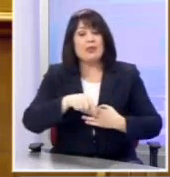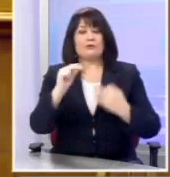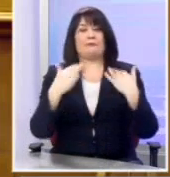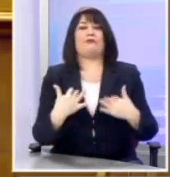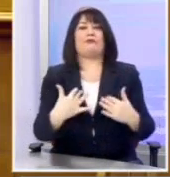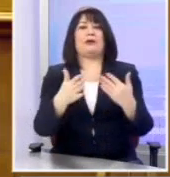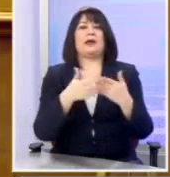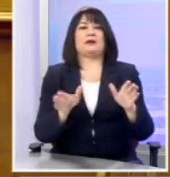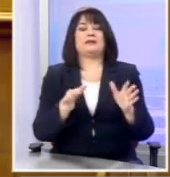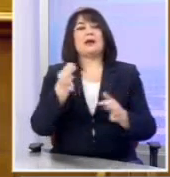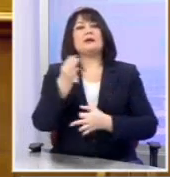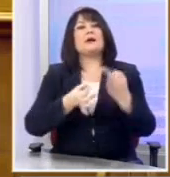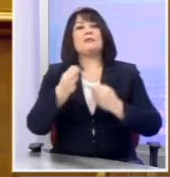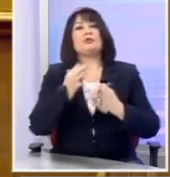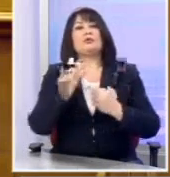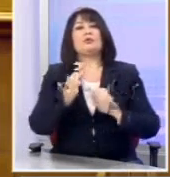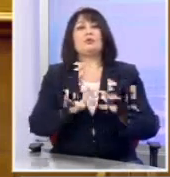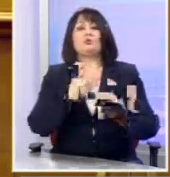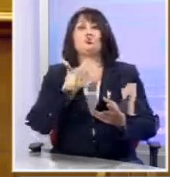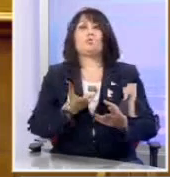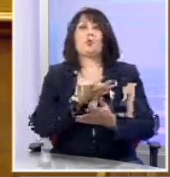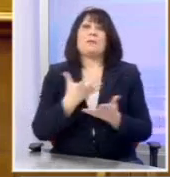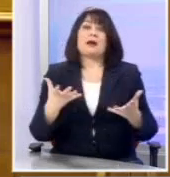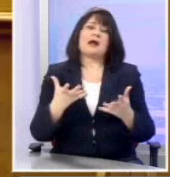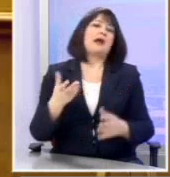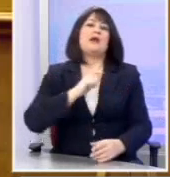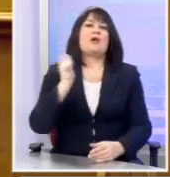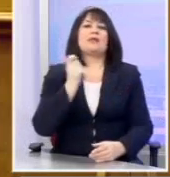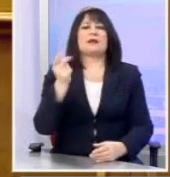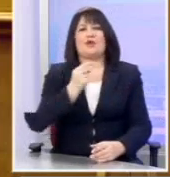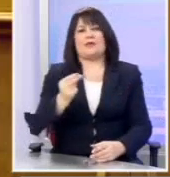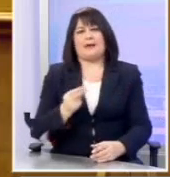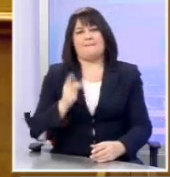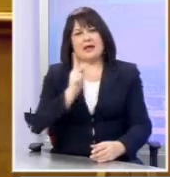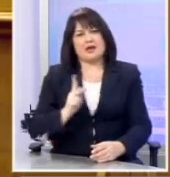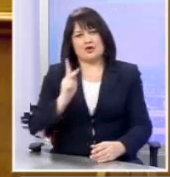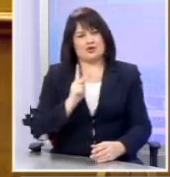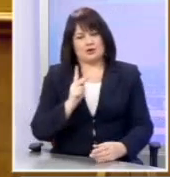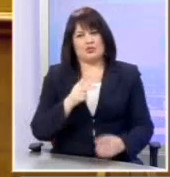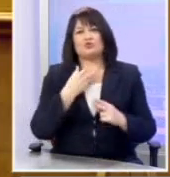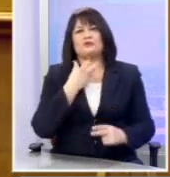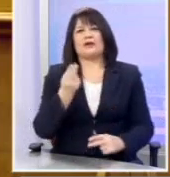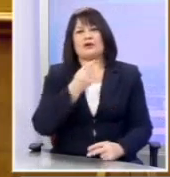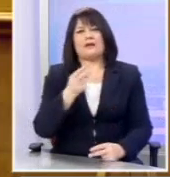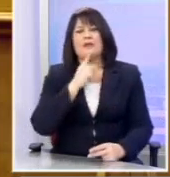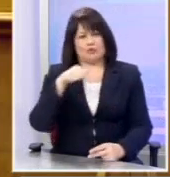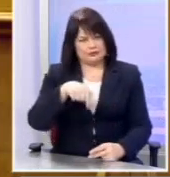λαού σε ένα μείζον κοινωνικό, σε ένα μείζον εθνικό θα έλεγα ζήτημα, όπως